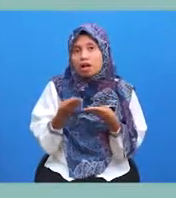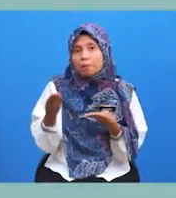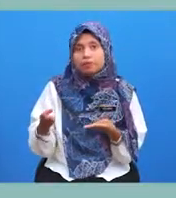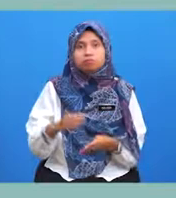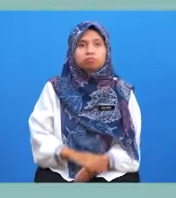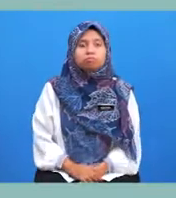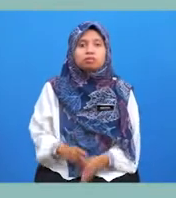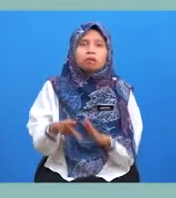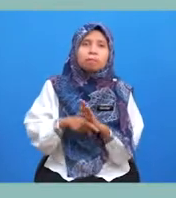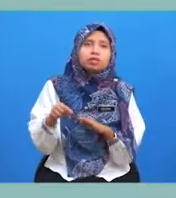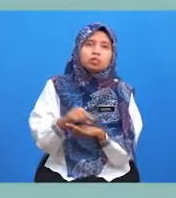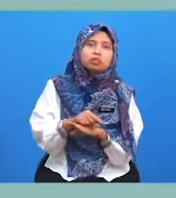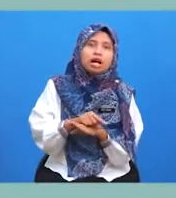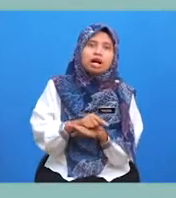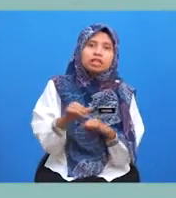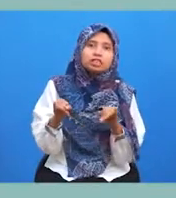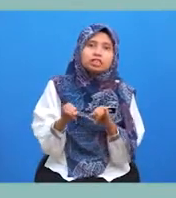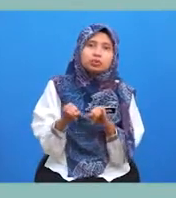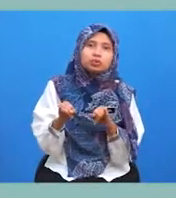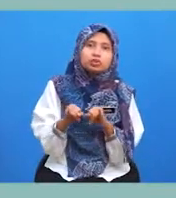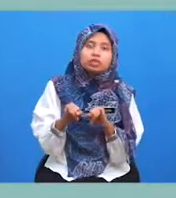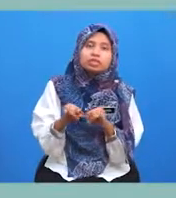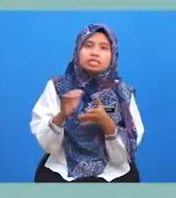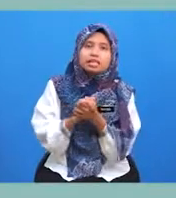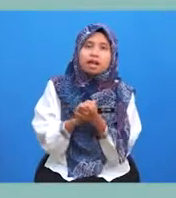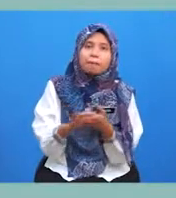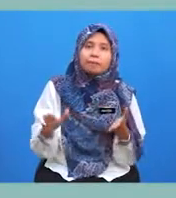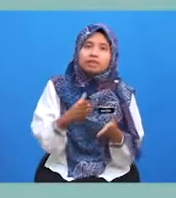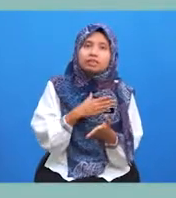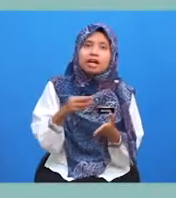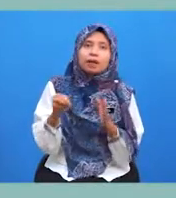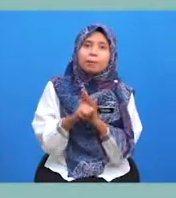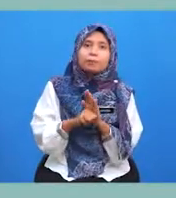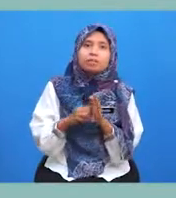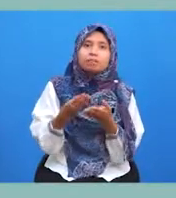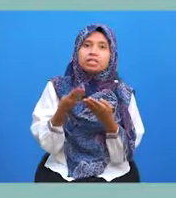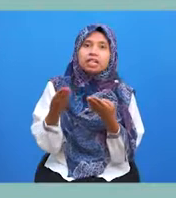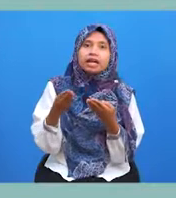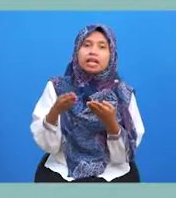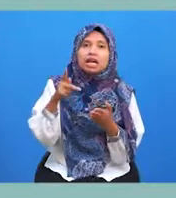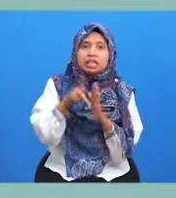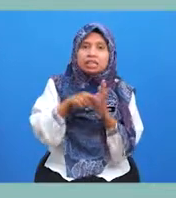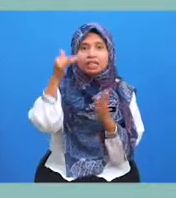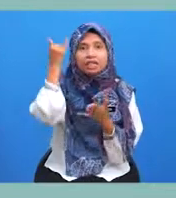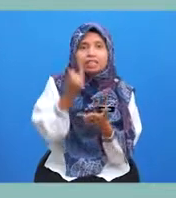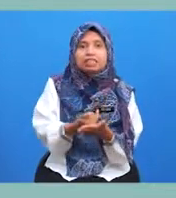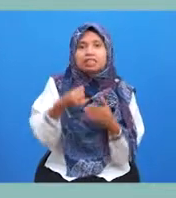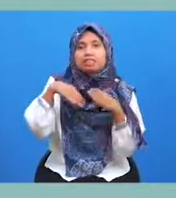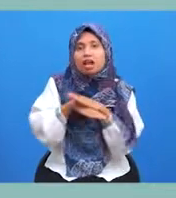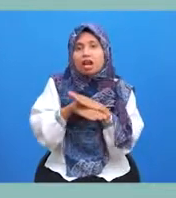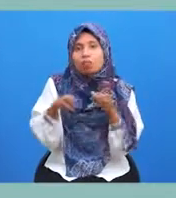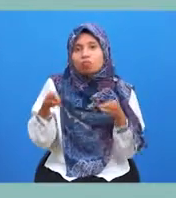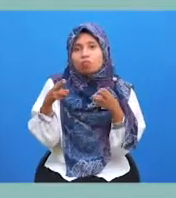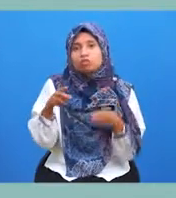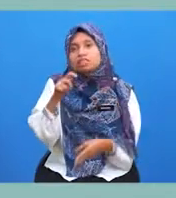jual-beli. Penggunaan e-perbankan ini juga selamat dan memberikan